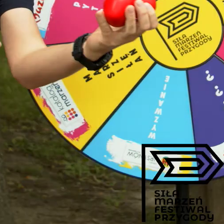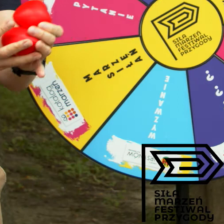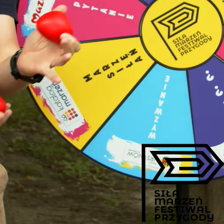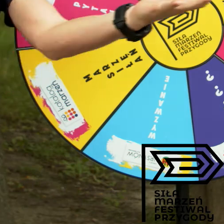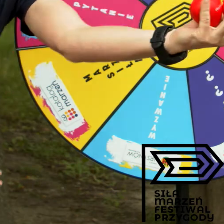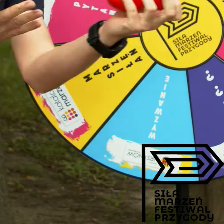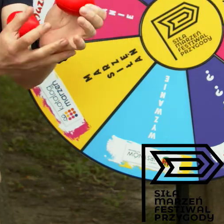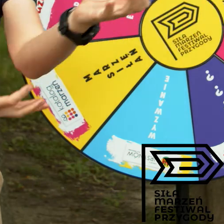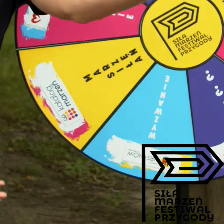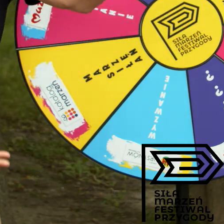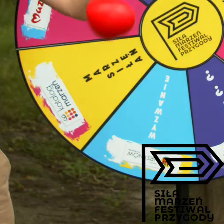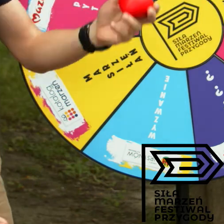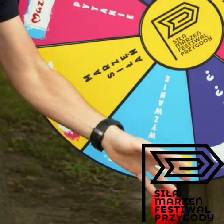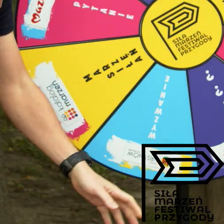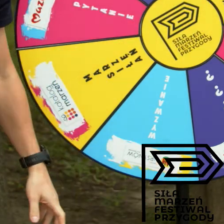Czy nigdy nie spróbować?